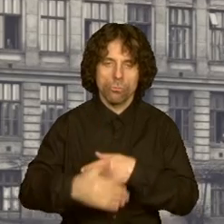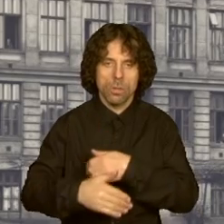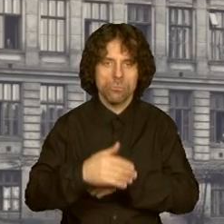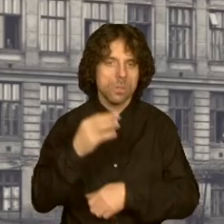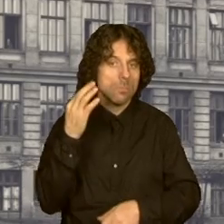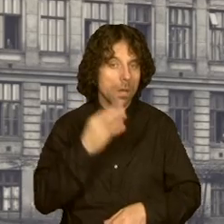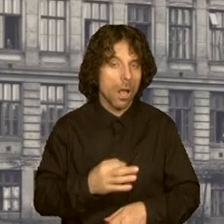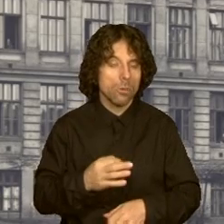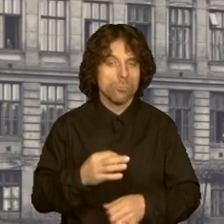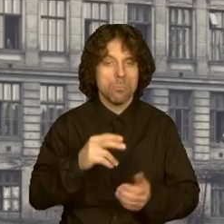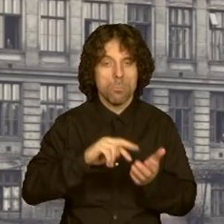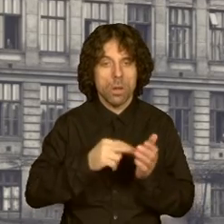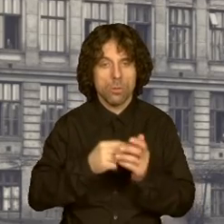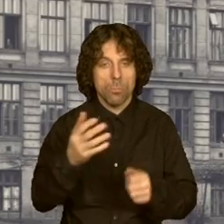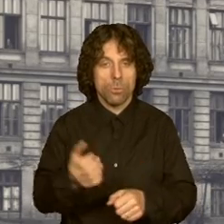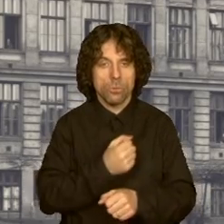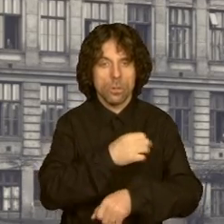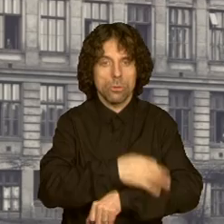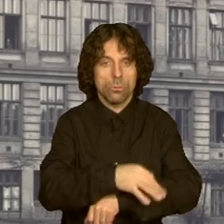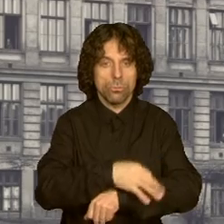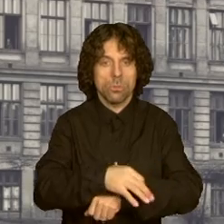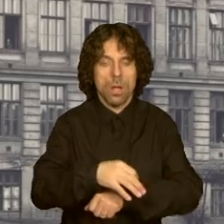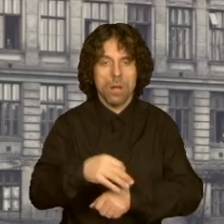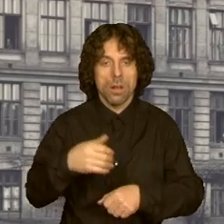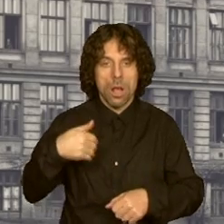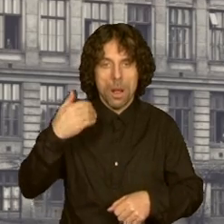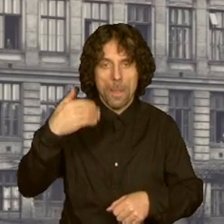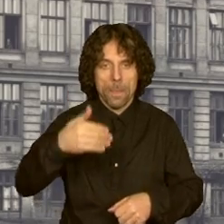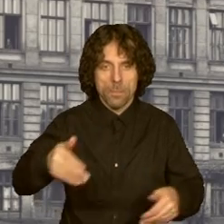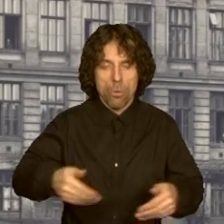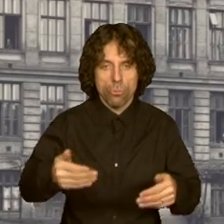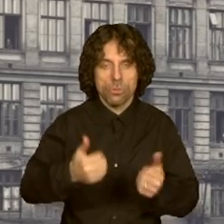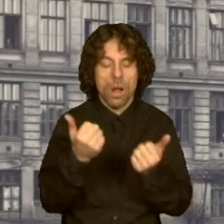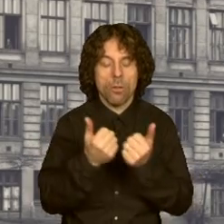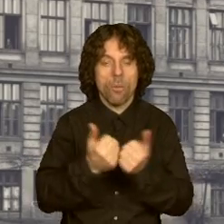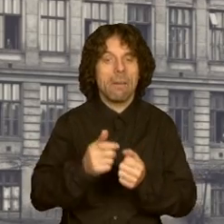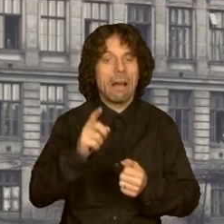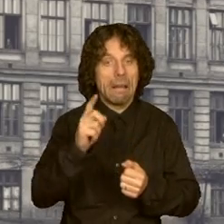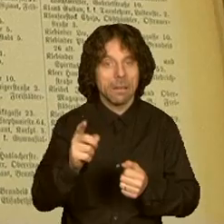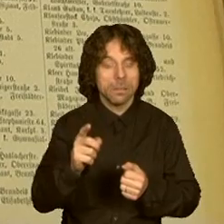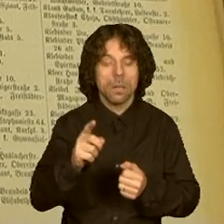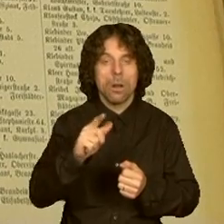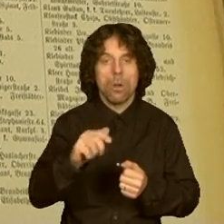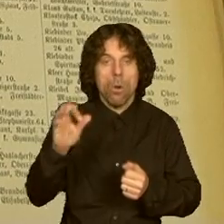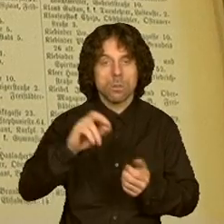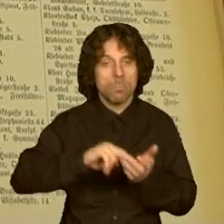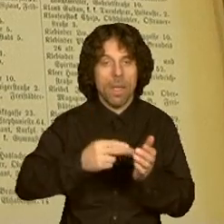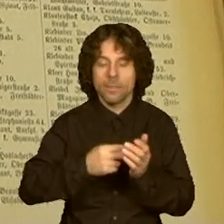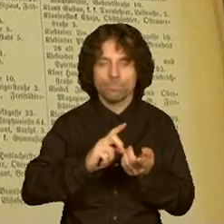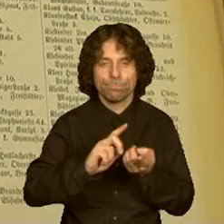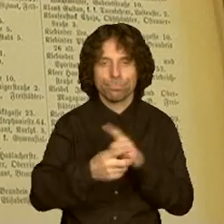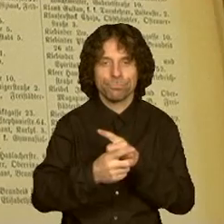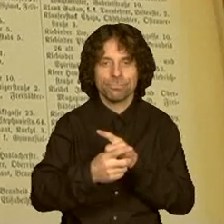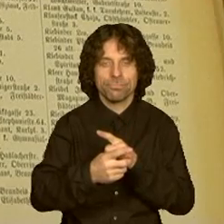Po ukończeniu gimnazjum planuje podjęcie studiów na Akademii Górniczej w Krakowie. Jednak jego